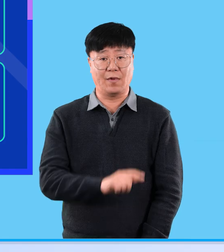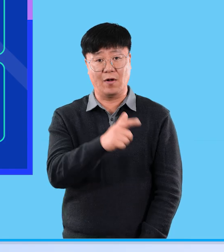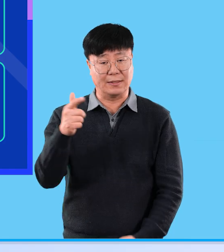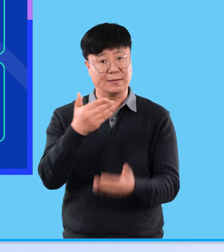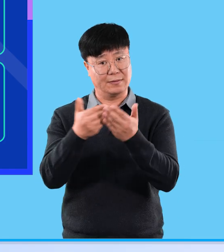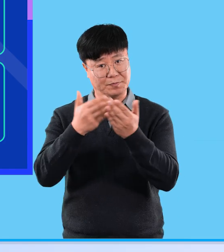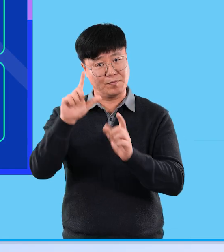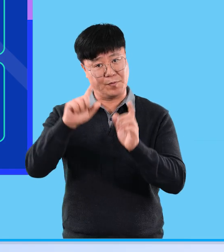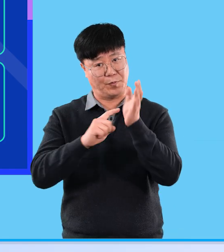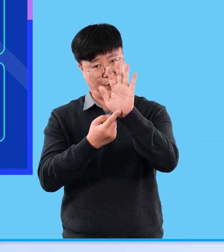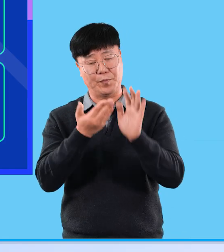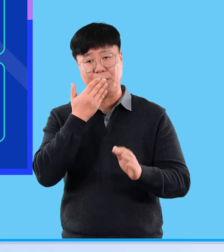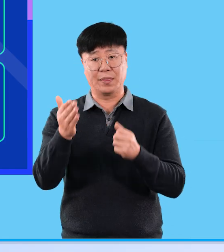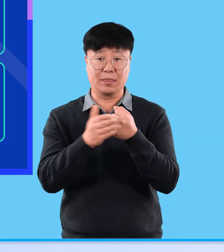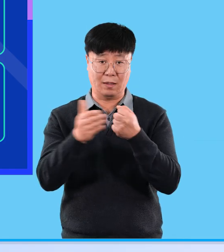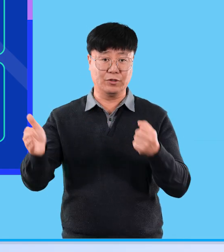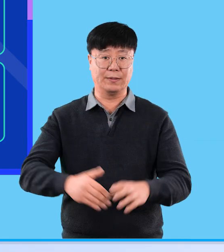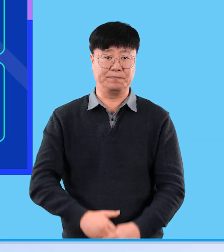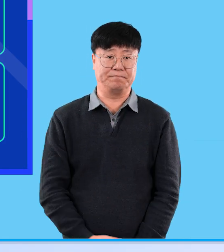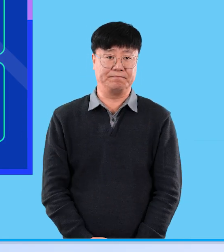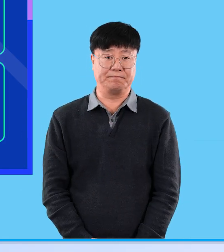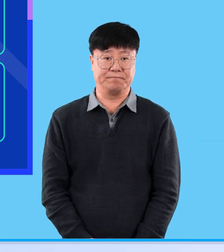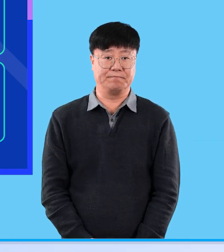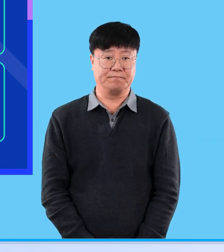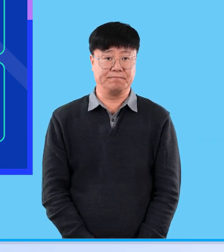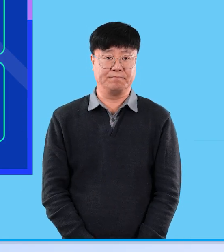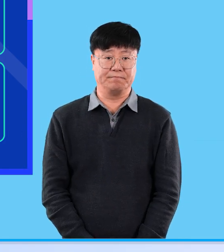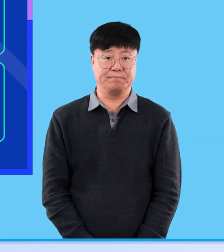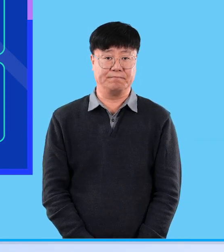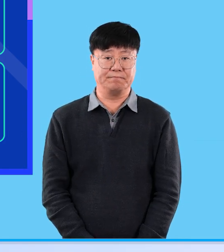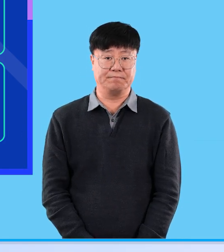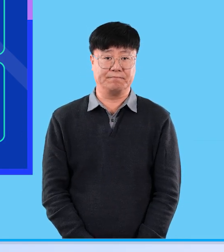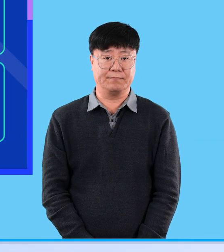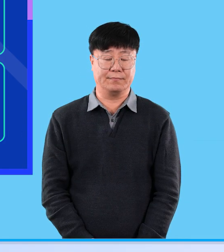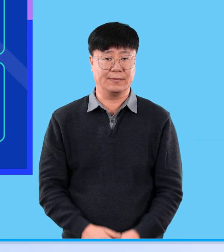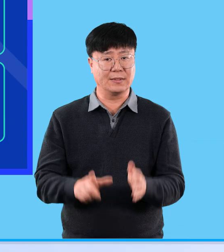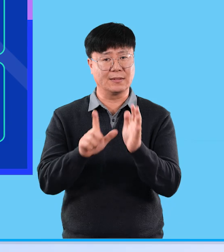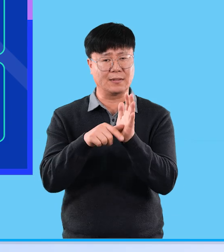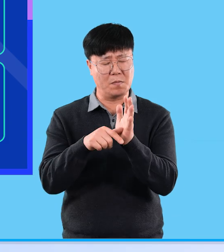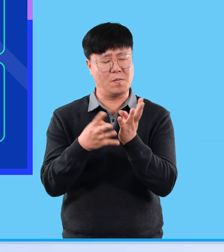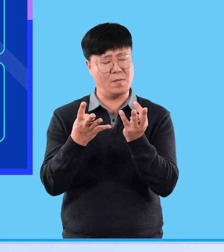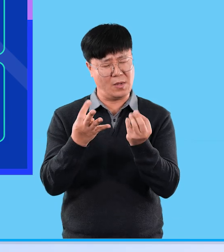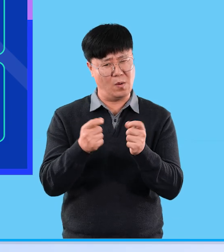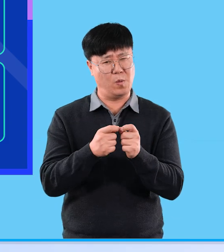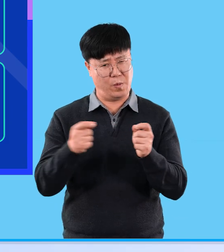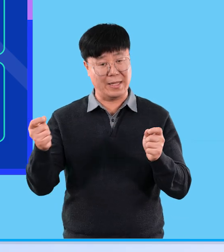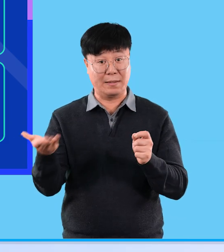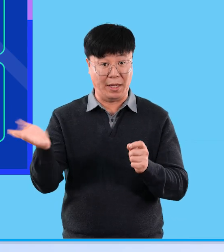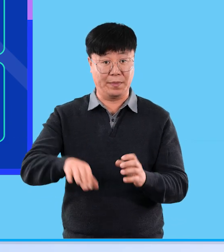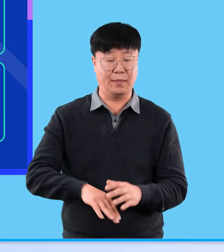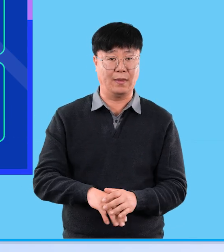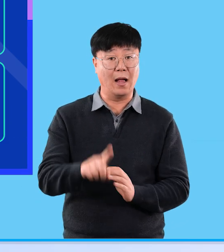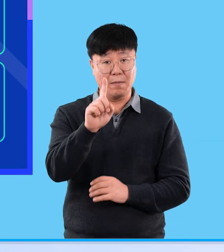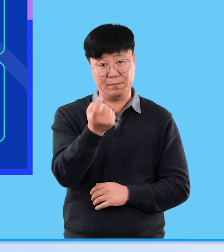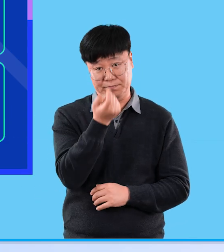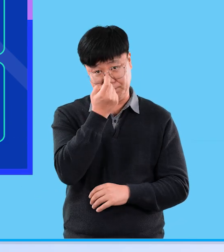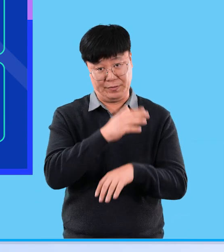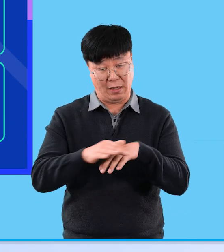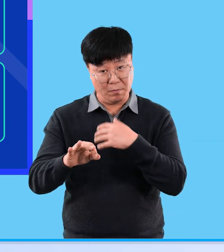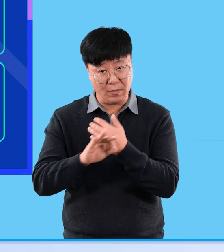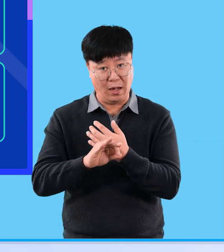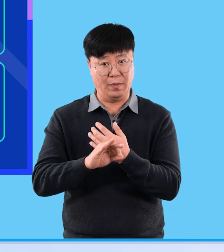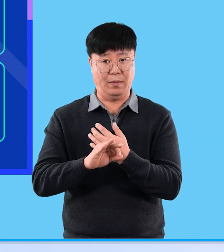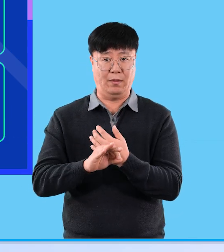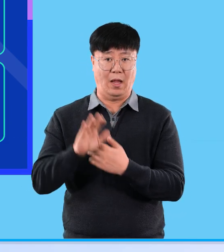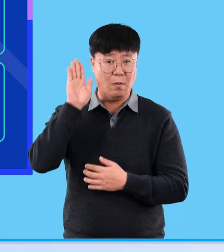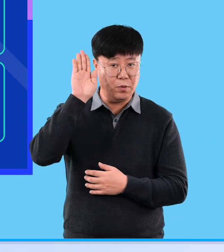가지 이미지들을 표현할 수 있는 거기 때문에 시간이 많이 걸리긴 하지만 한 번만 잘 배워